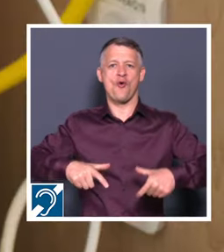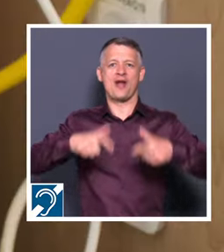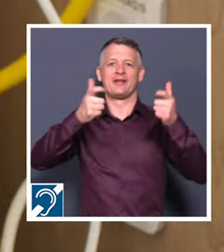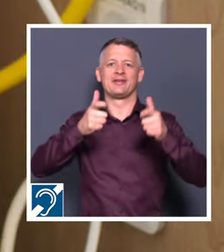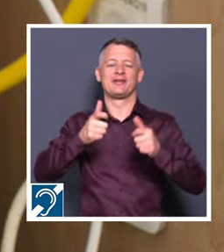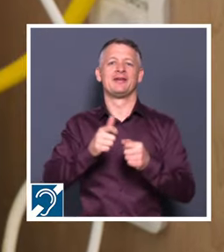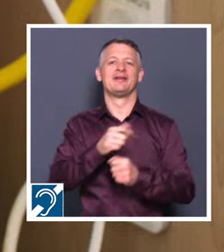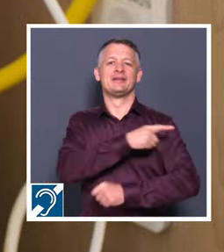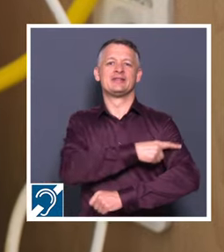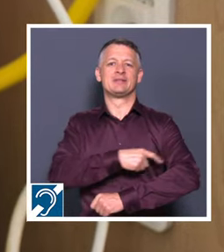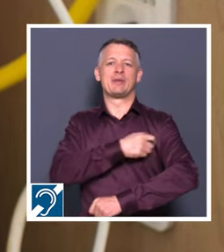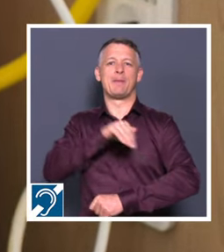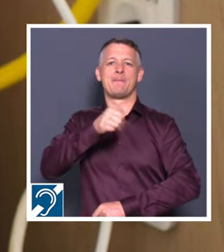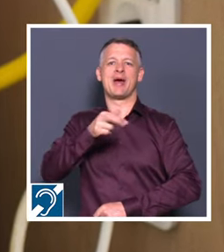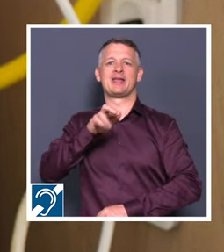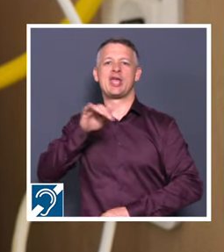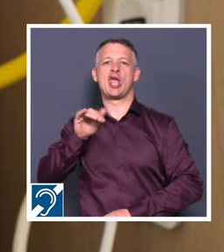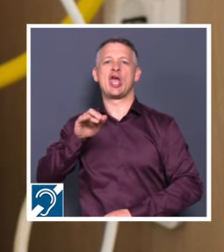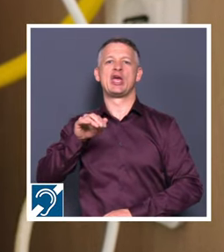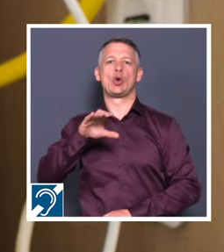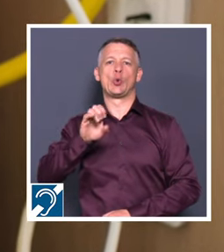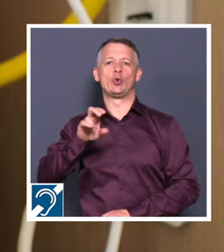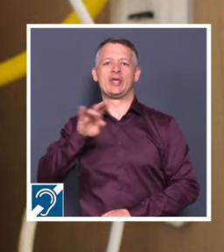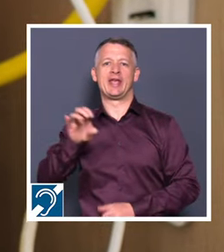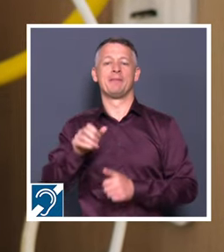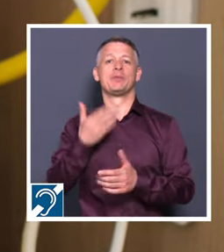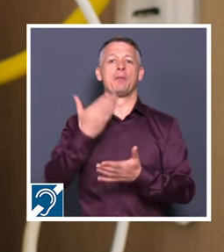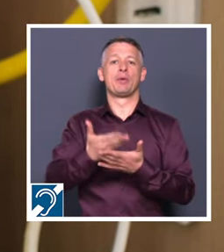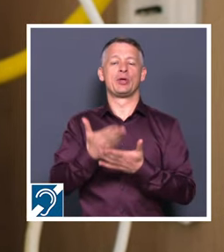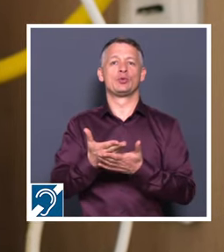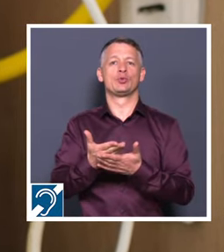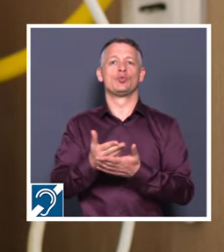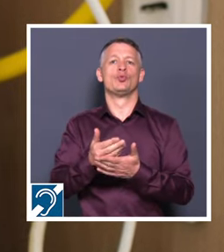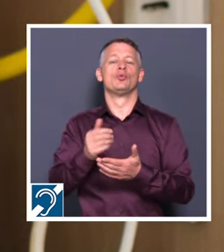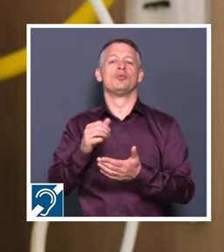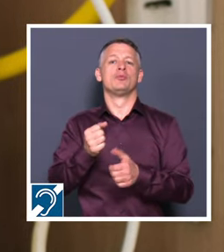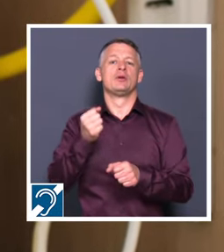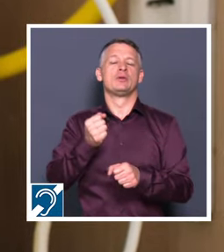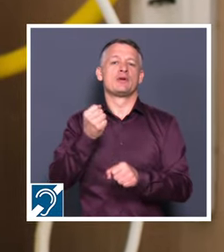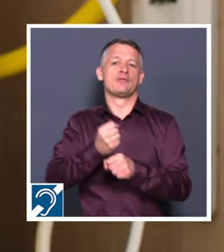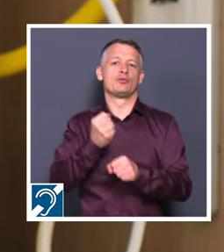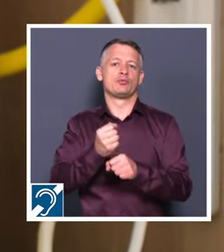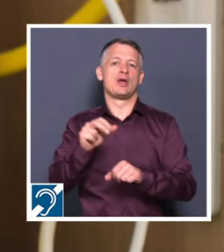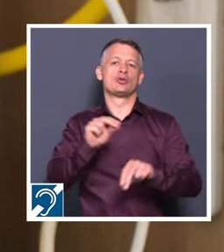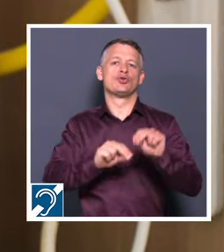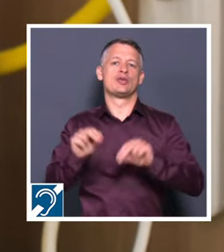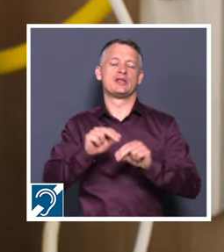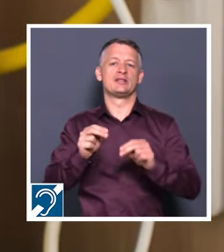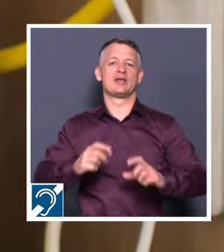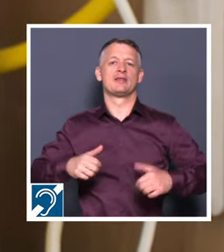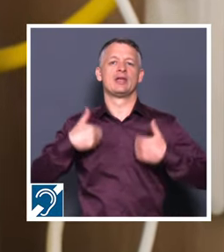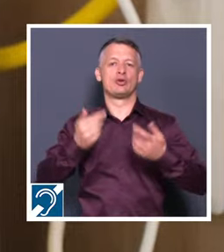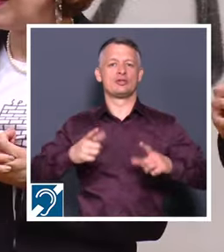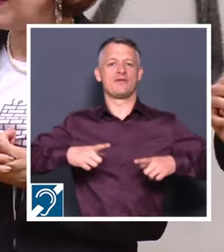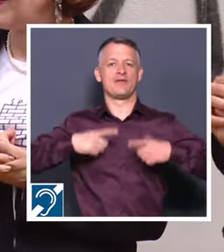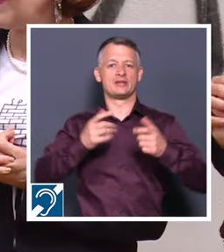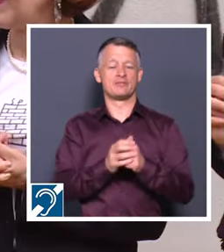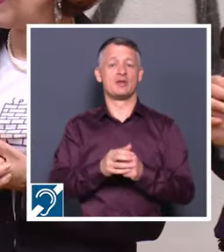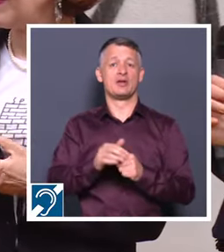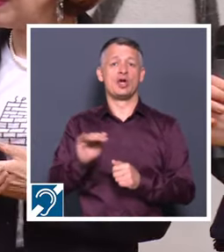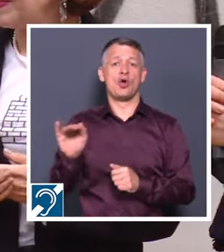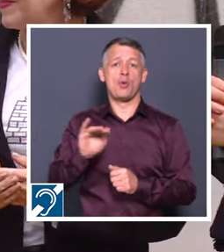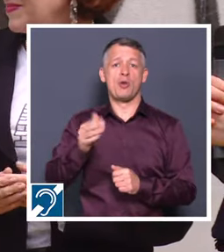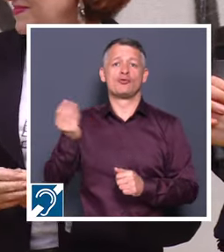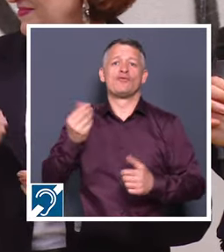Marie Curie, construită de Asociația Dăruiește Viață. A fost foarte încântată de ceea ce a văzut. Foarte încântată. Cred